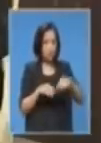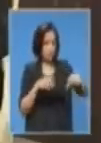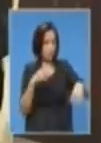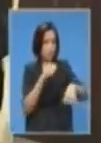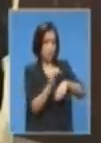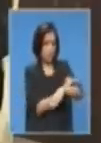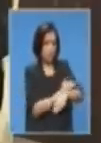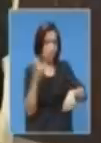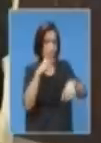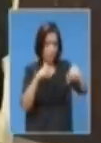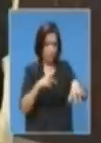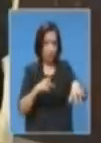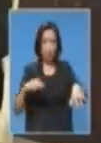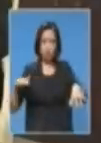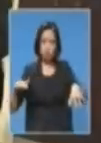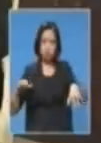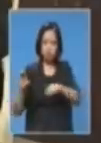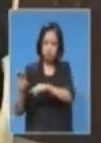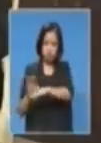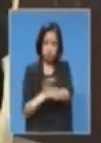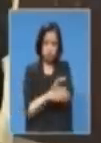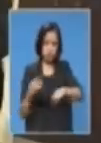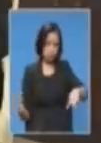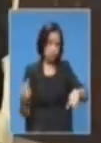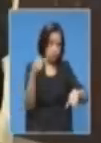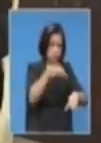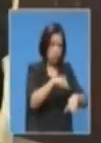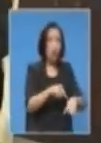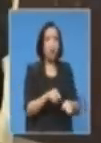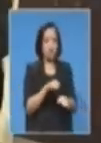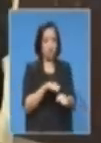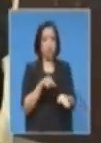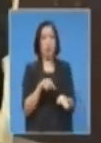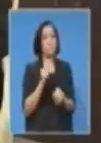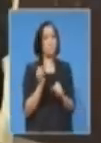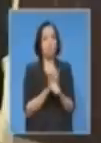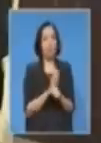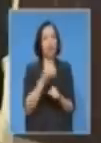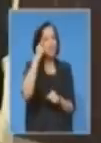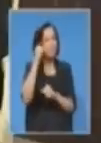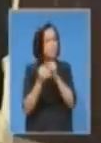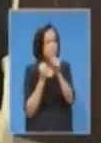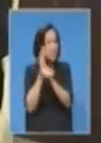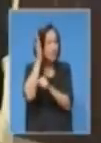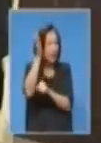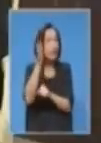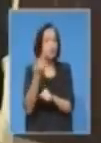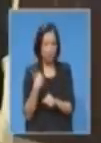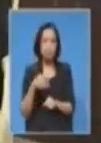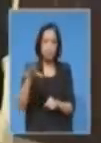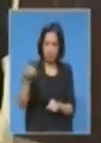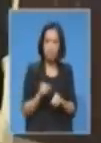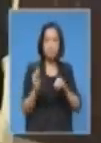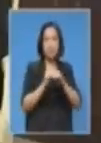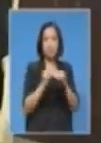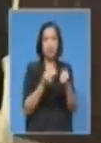นี้เรากำลังจัดหาเพิ่มอีก7ขบวนนะครับก็คาดว่าในปีครึ่งข้างหน้าเนี่ยเราจะได้เพิ่มเติมสำหรับการต่อเชื่อมจากพญาไทม